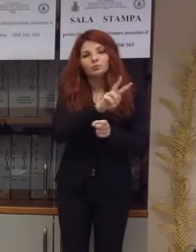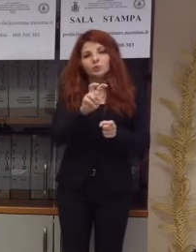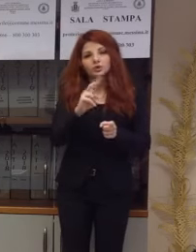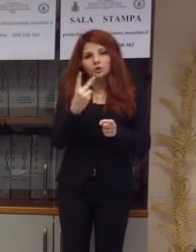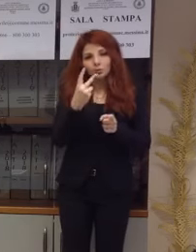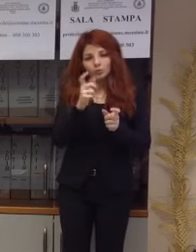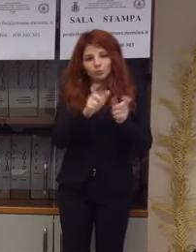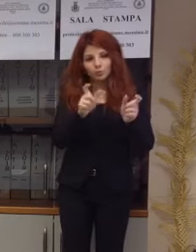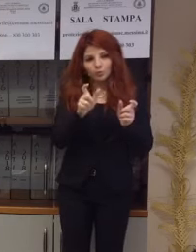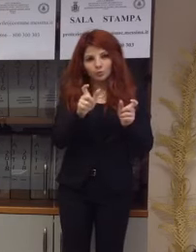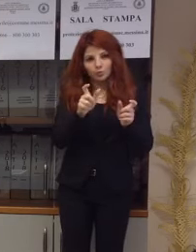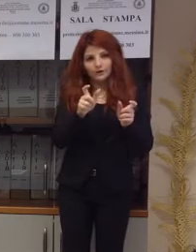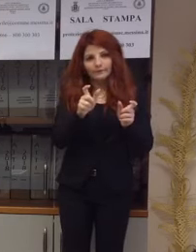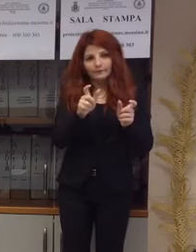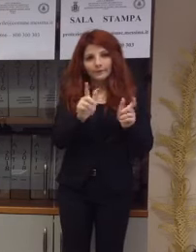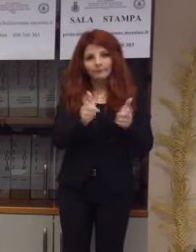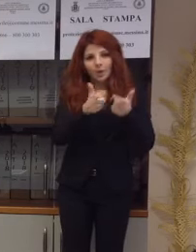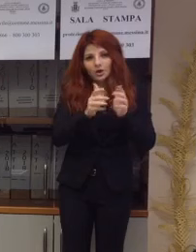di cui